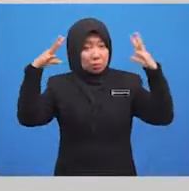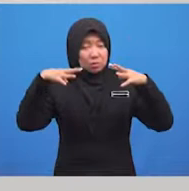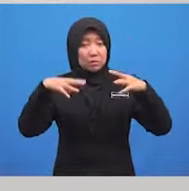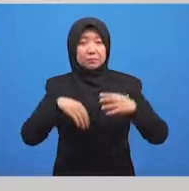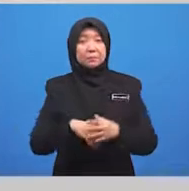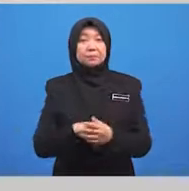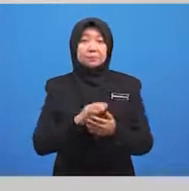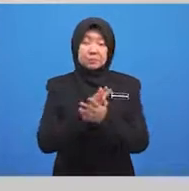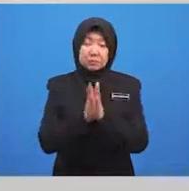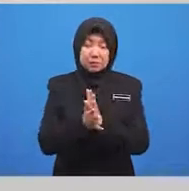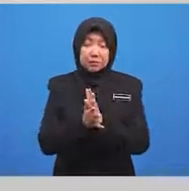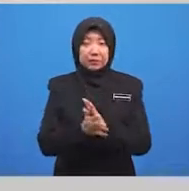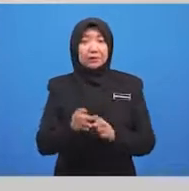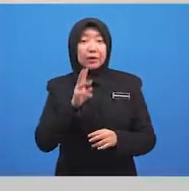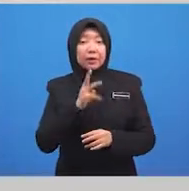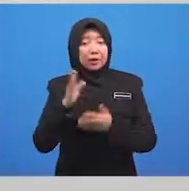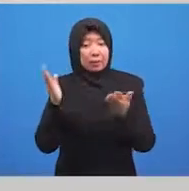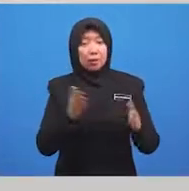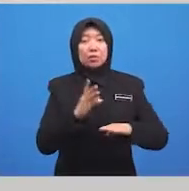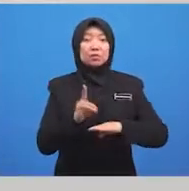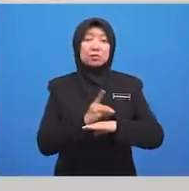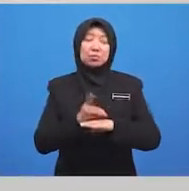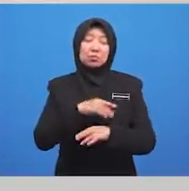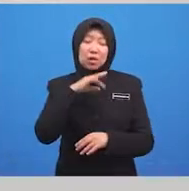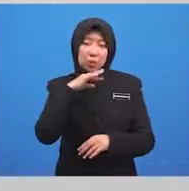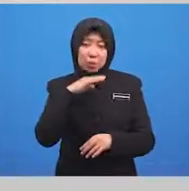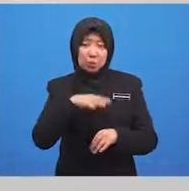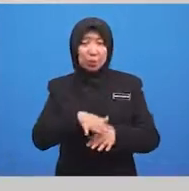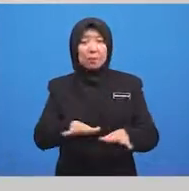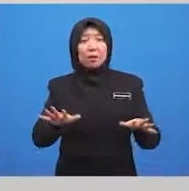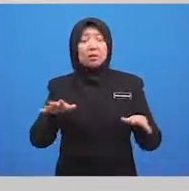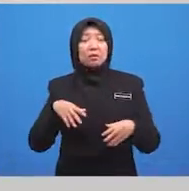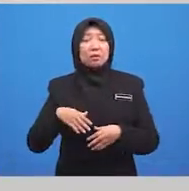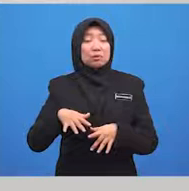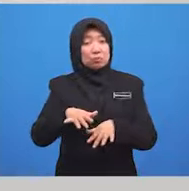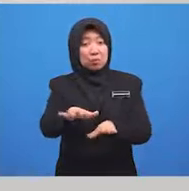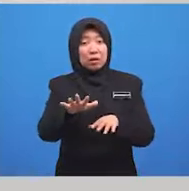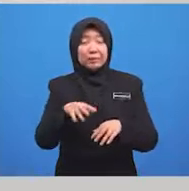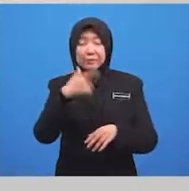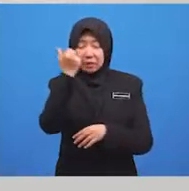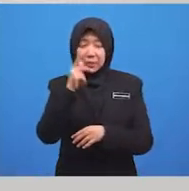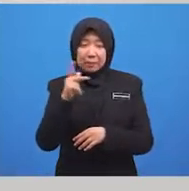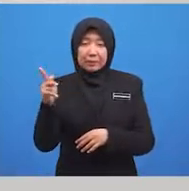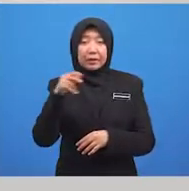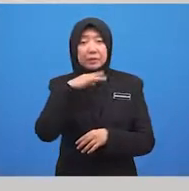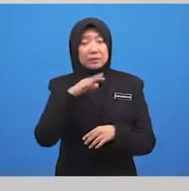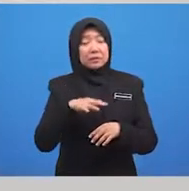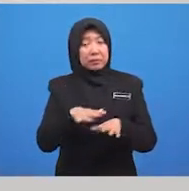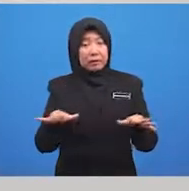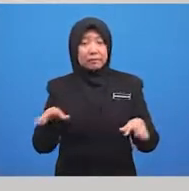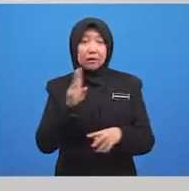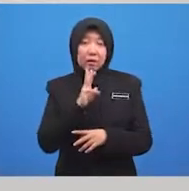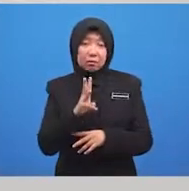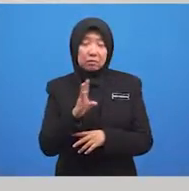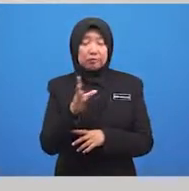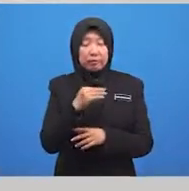larian permukaan akan membawa debu dan kotoran mengalir ke sungai dan menyebabkan pencemaran air,